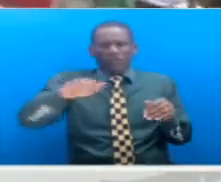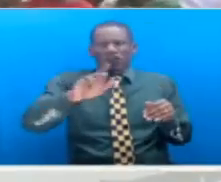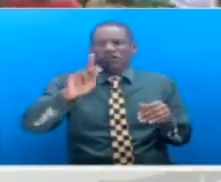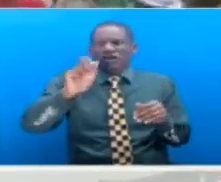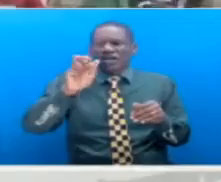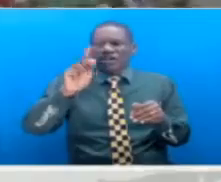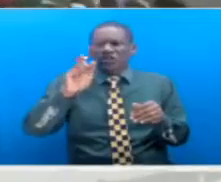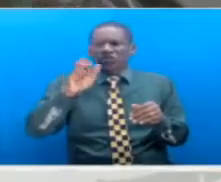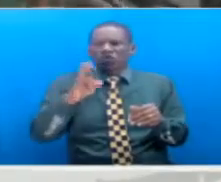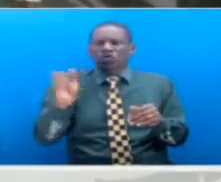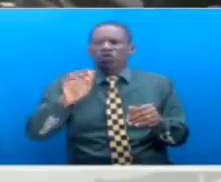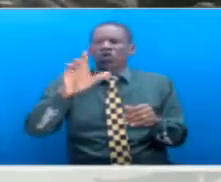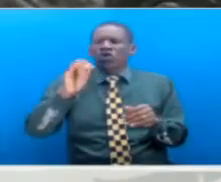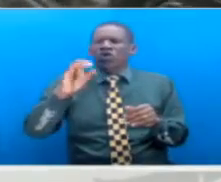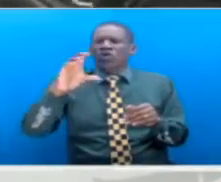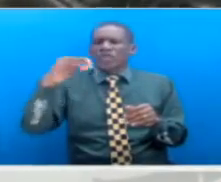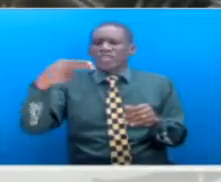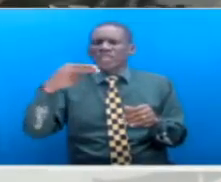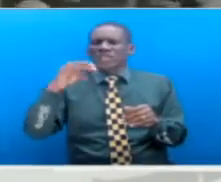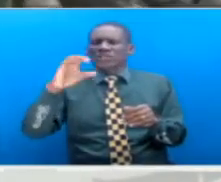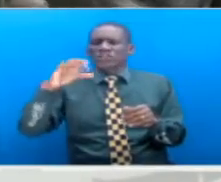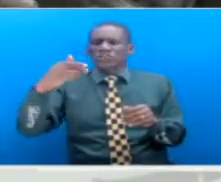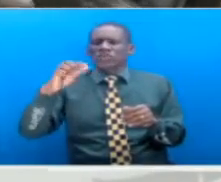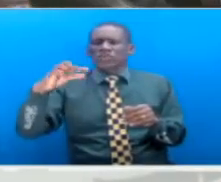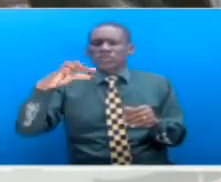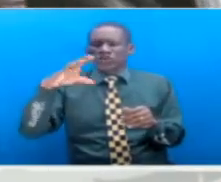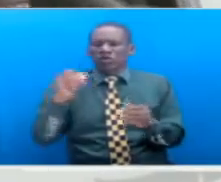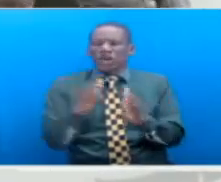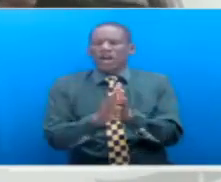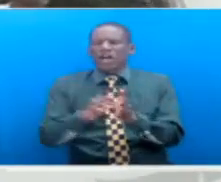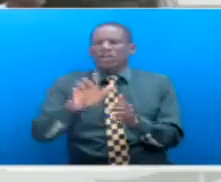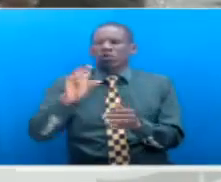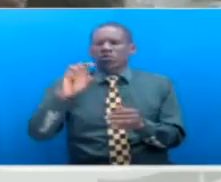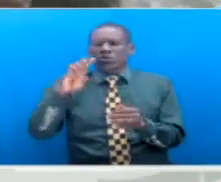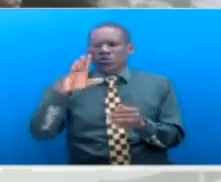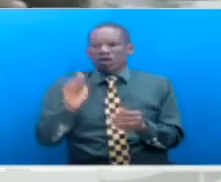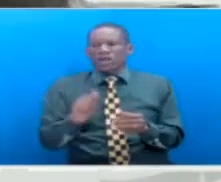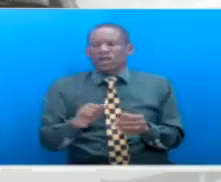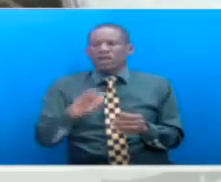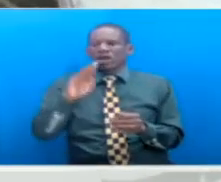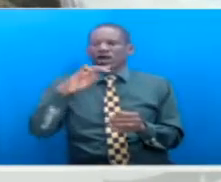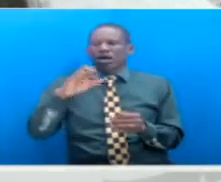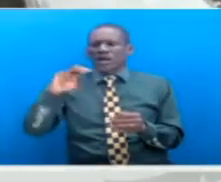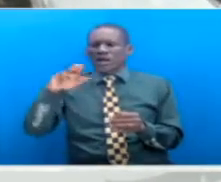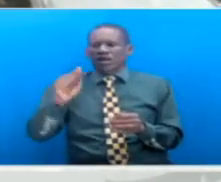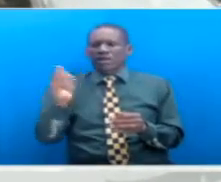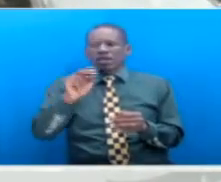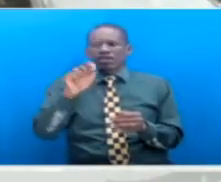Kaikor, Lokichogio na Lodwa. Bridget Ngana, NTV, Nakuru.